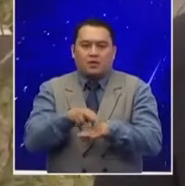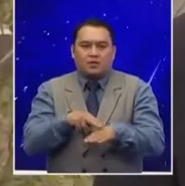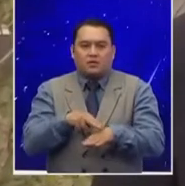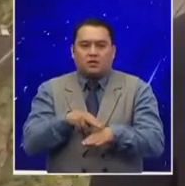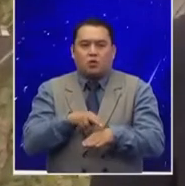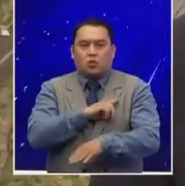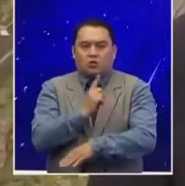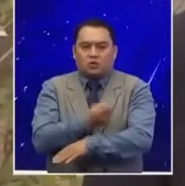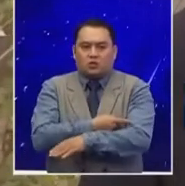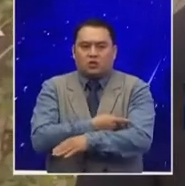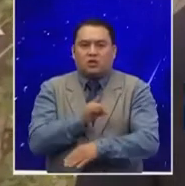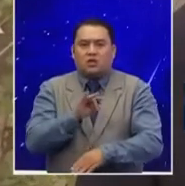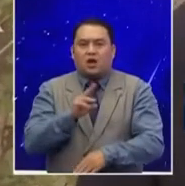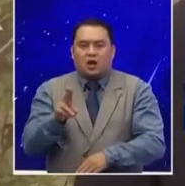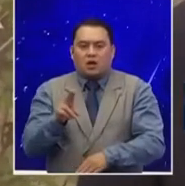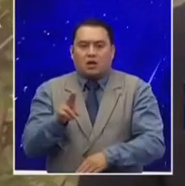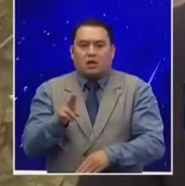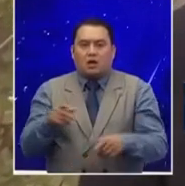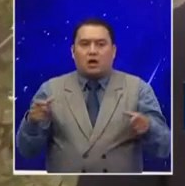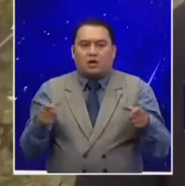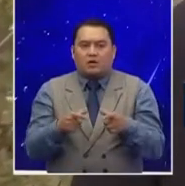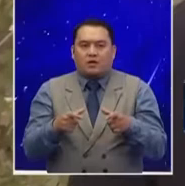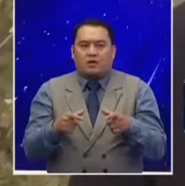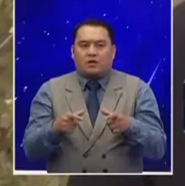по усилению режима карантина,